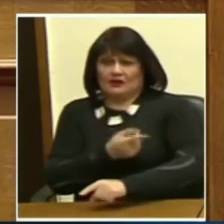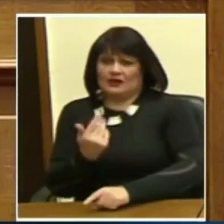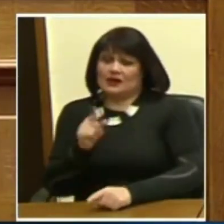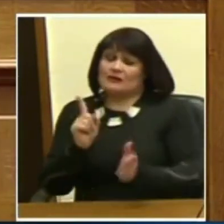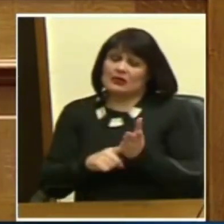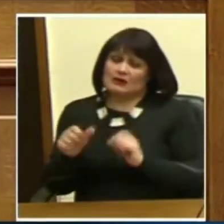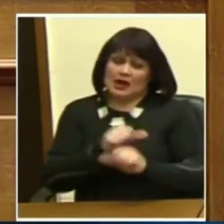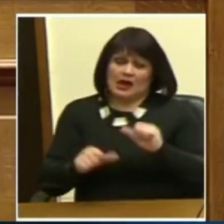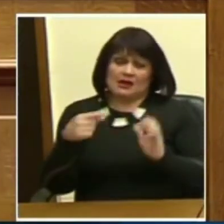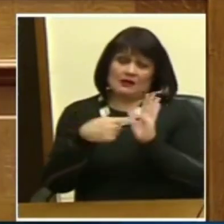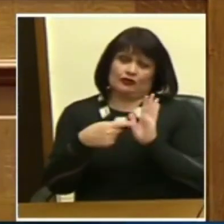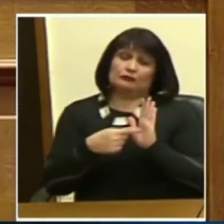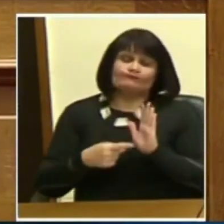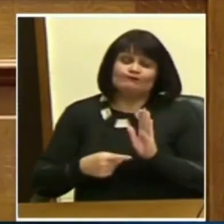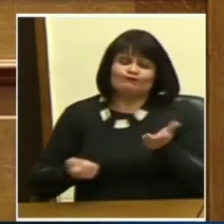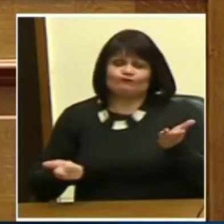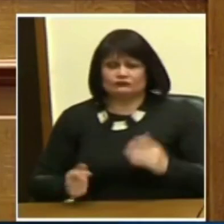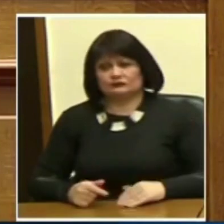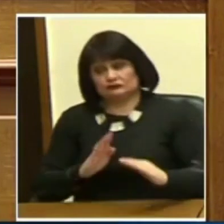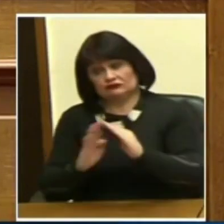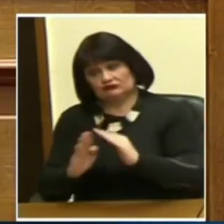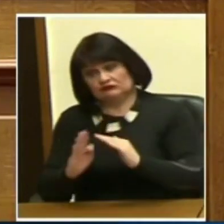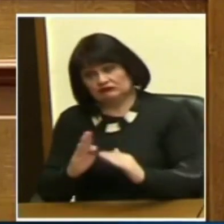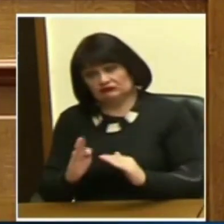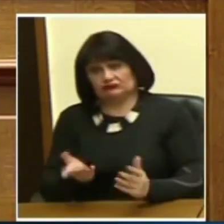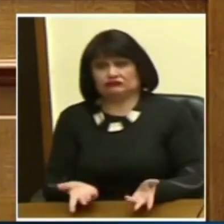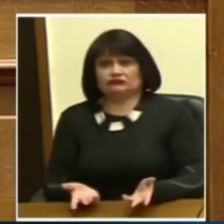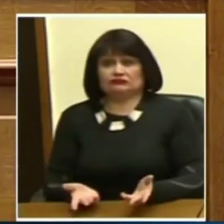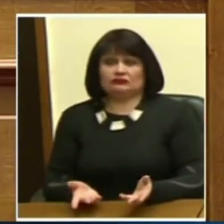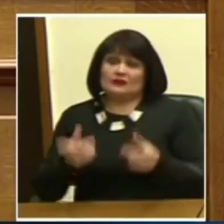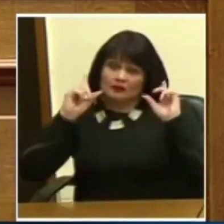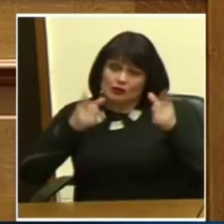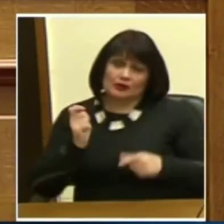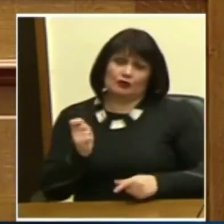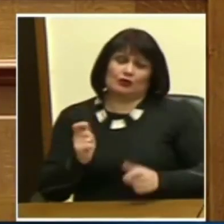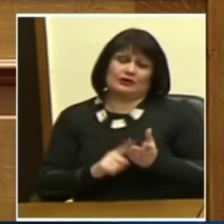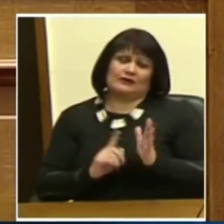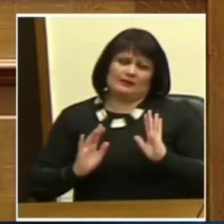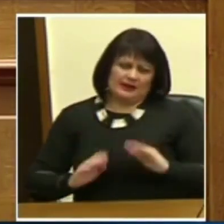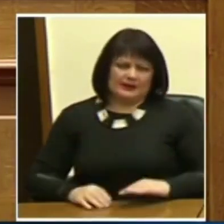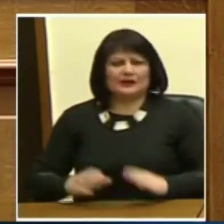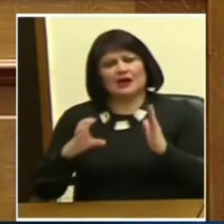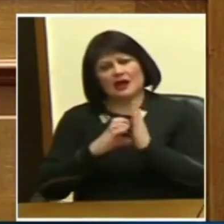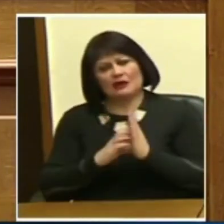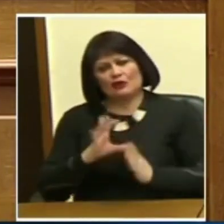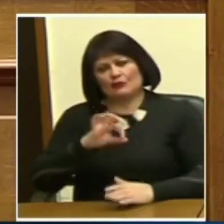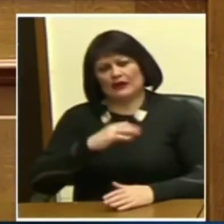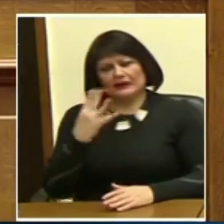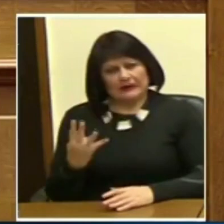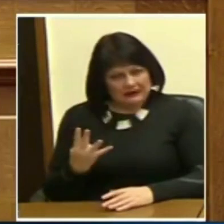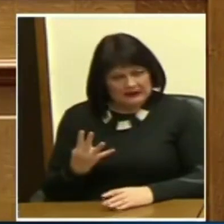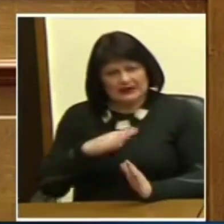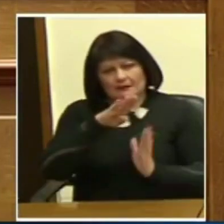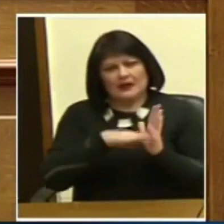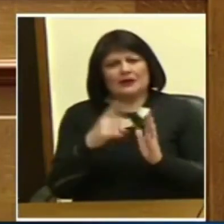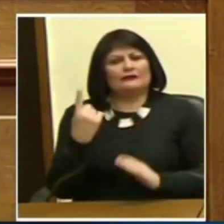θέλετε να υπερασπιστείτε το δημοκρατικό μας πολίτευμα. Τώρα, ως προς το άρθρο 54 και την παράγραφο